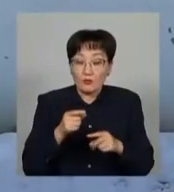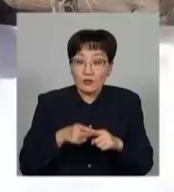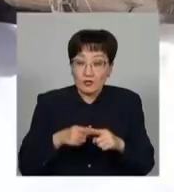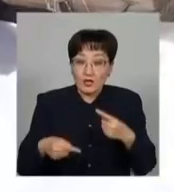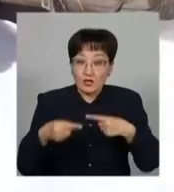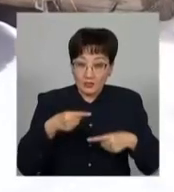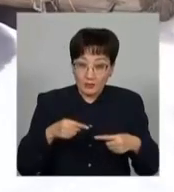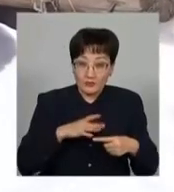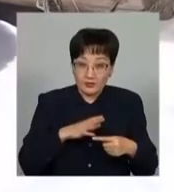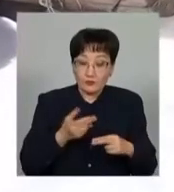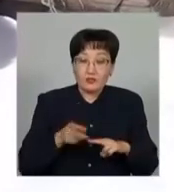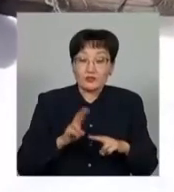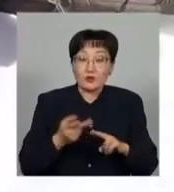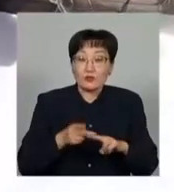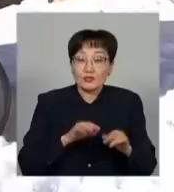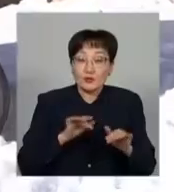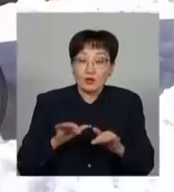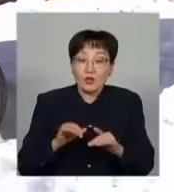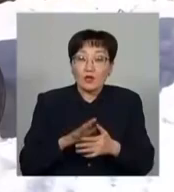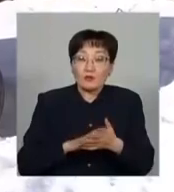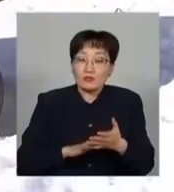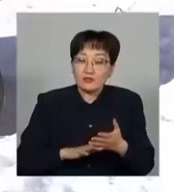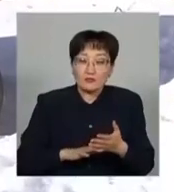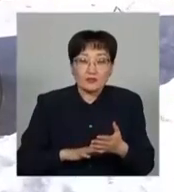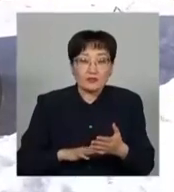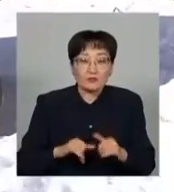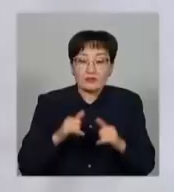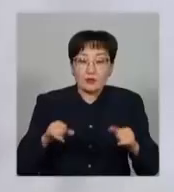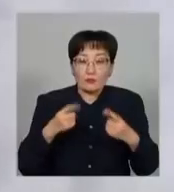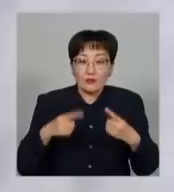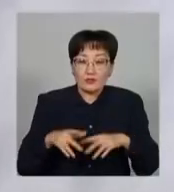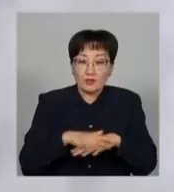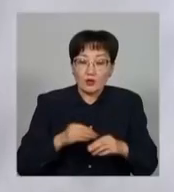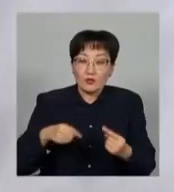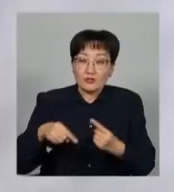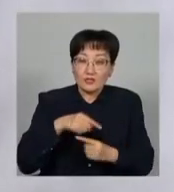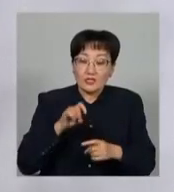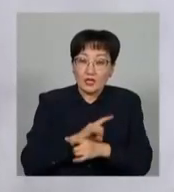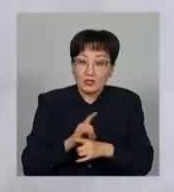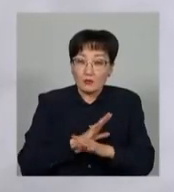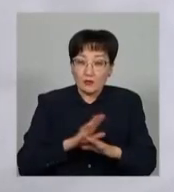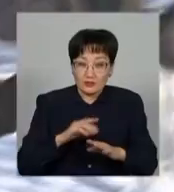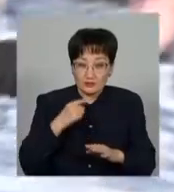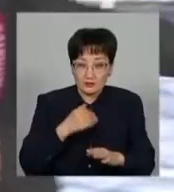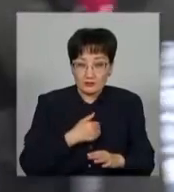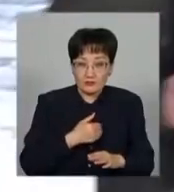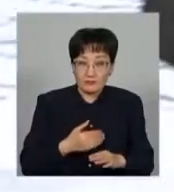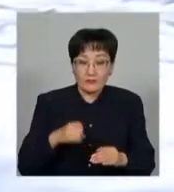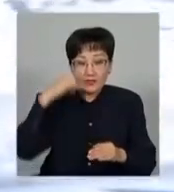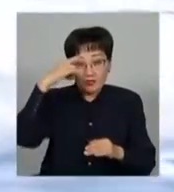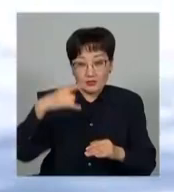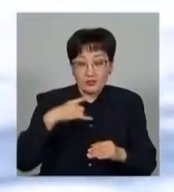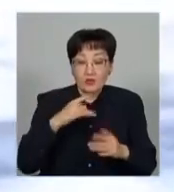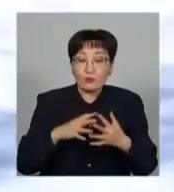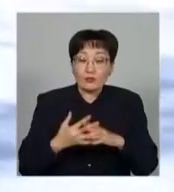қайтарып берді деп отыр. Сондықтан бұл істі ары қарай ушықтырмаймын, тек басқа да ауылдастарым бұл кәсіпкерге алданып қалмаса екен дейді. Қазақстан